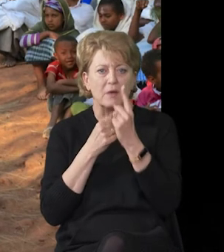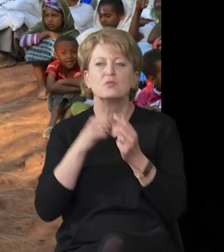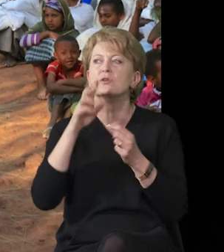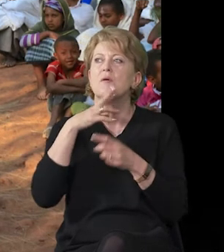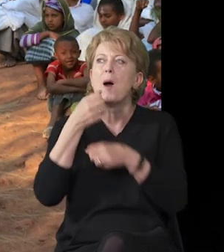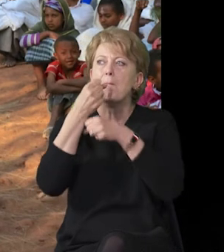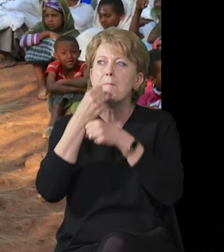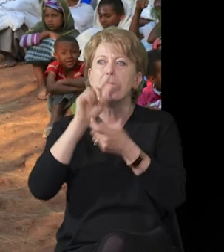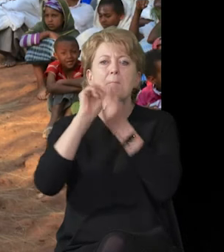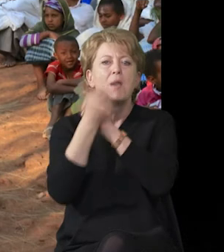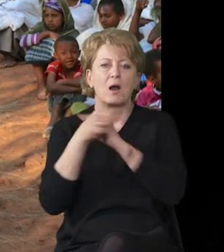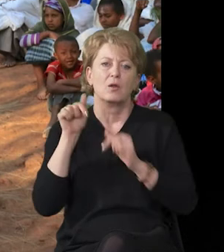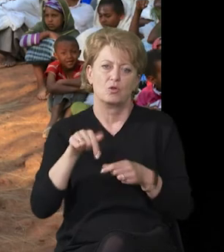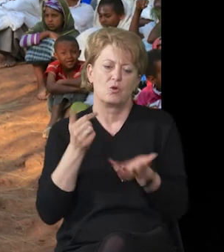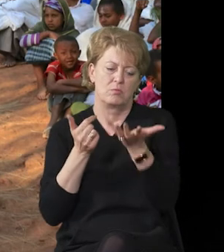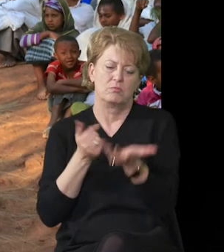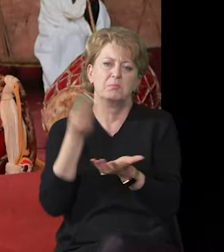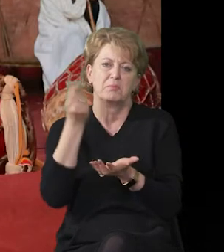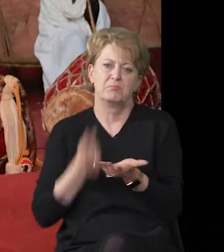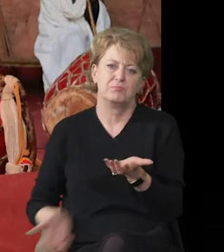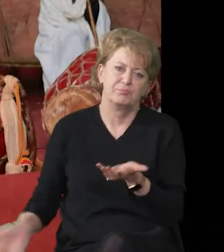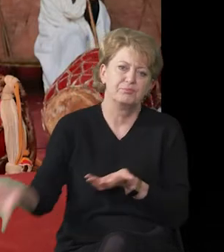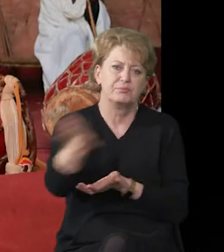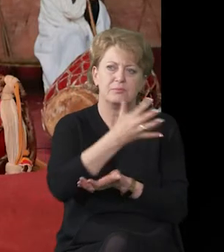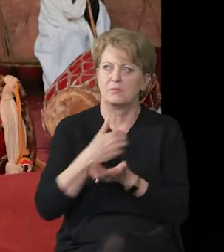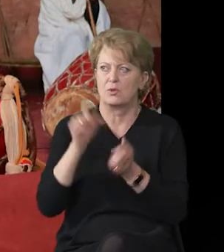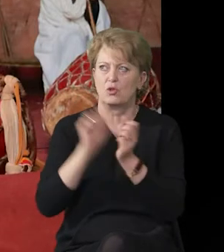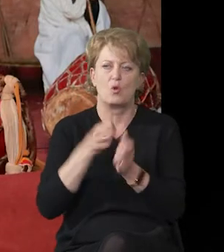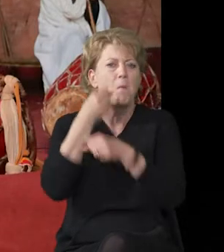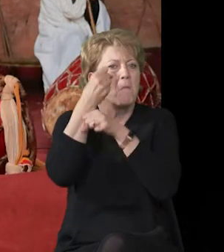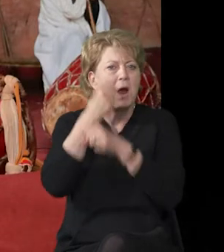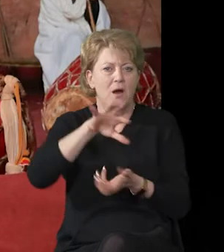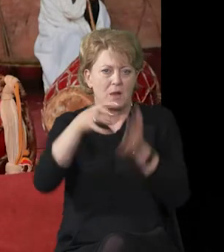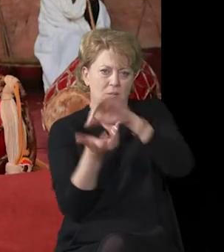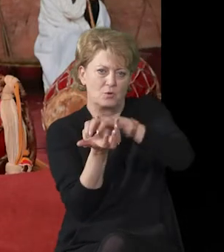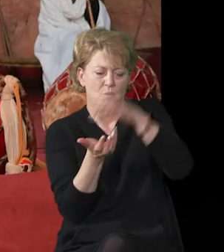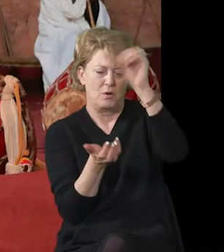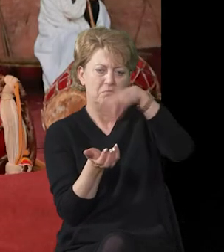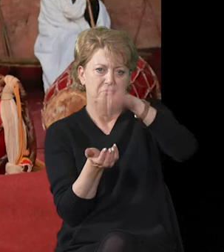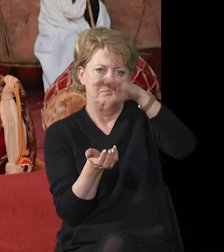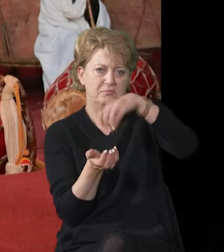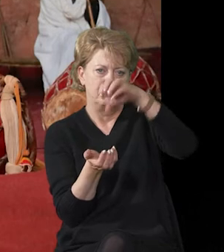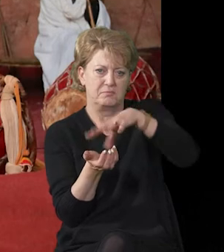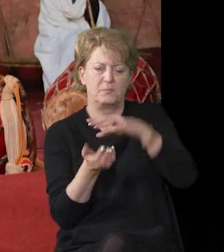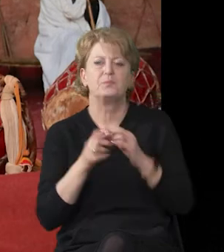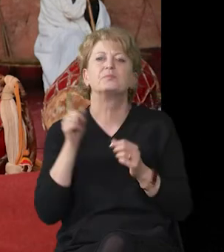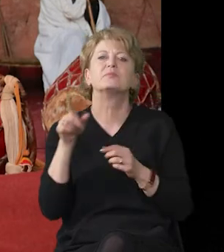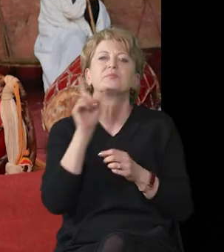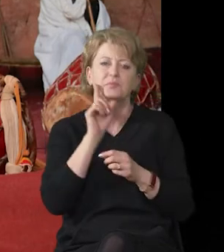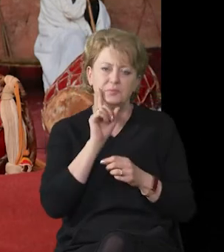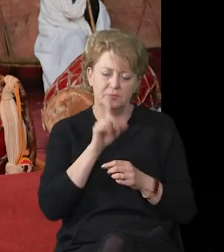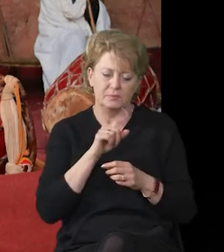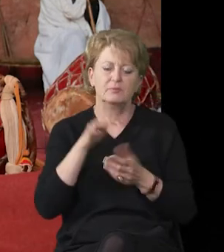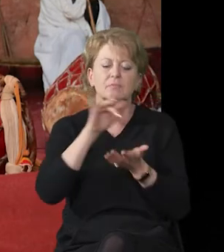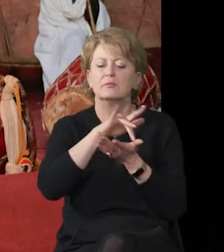gdzie pieniądze wrzucane są bezpośrednio do tego parasola. Oczywiście Lalibela zamieszkiwana jest